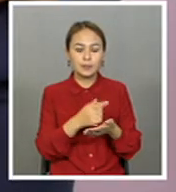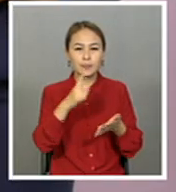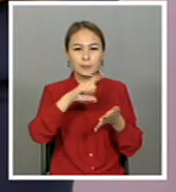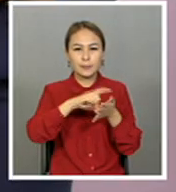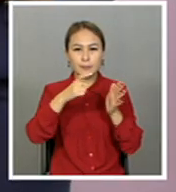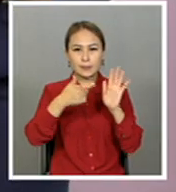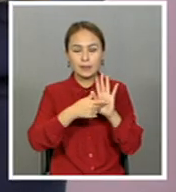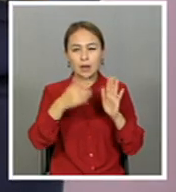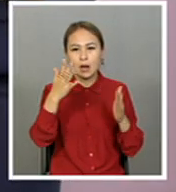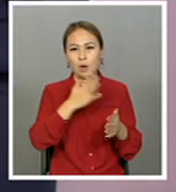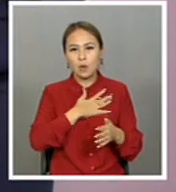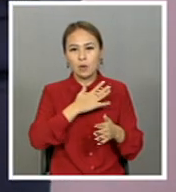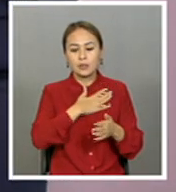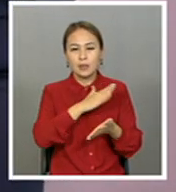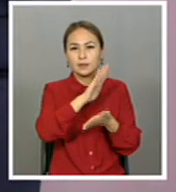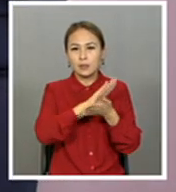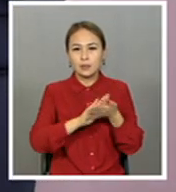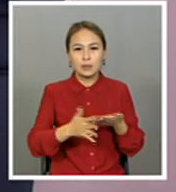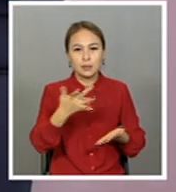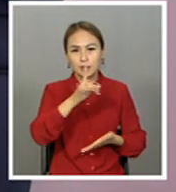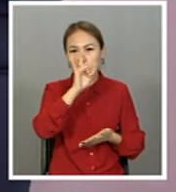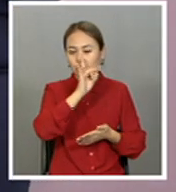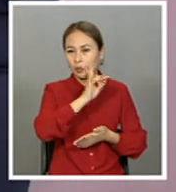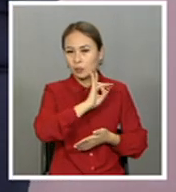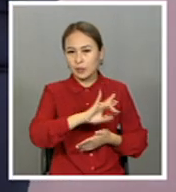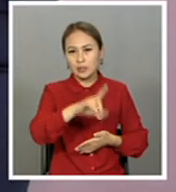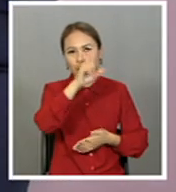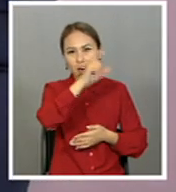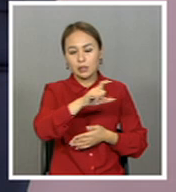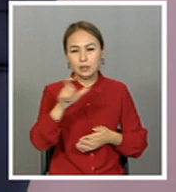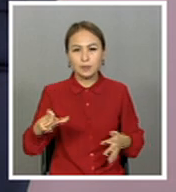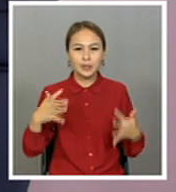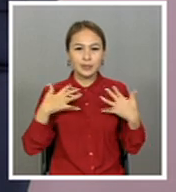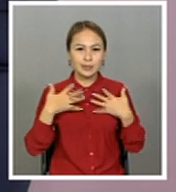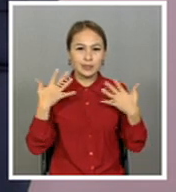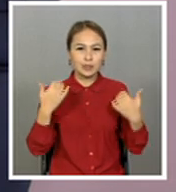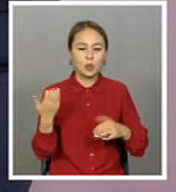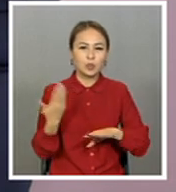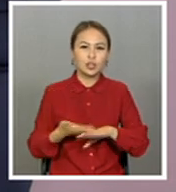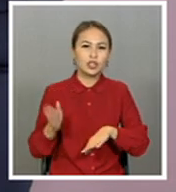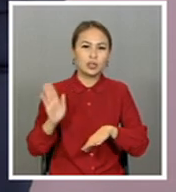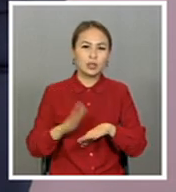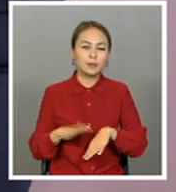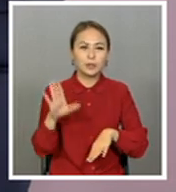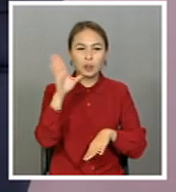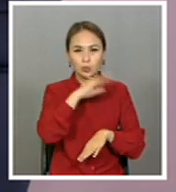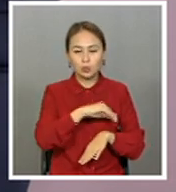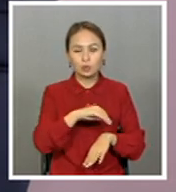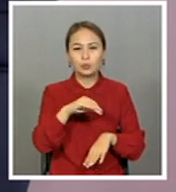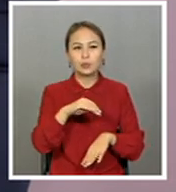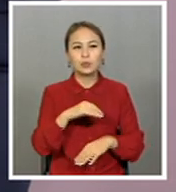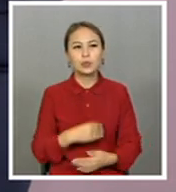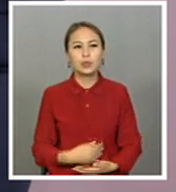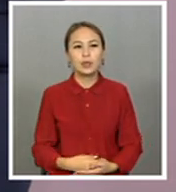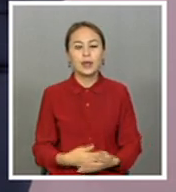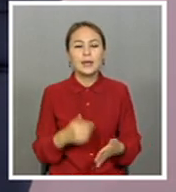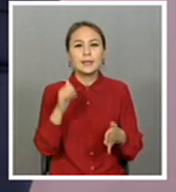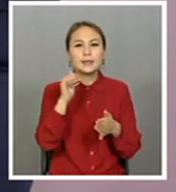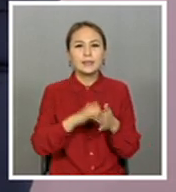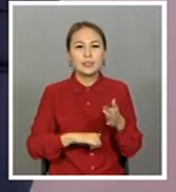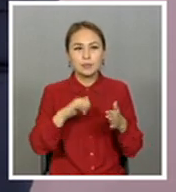Бөлменің ауасы таза болмаса, адамның денсаулығы нашарлап кетуі мүмкін.